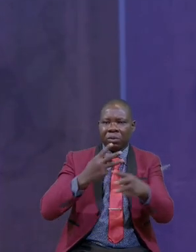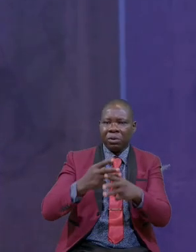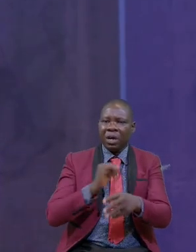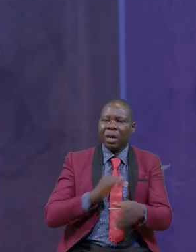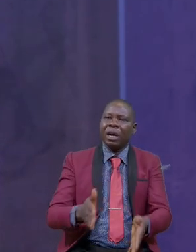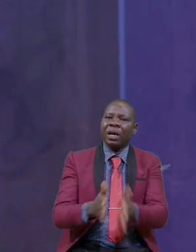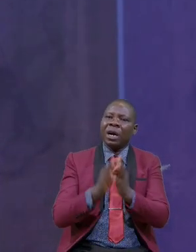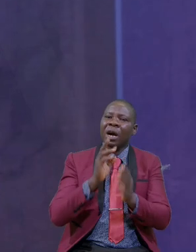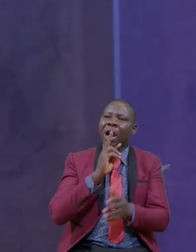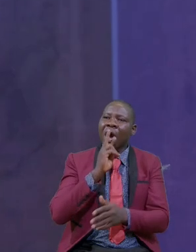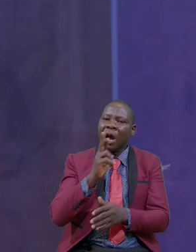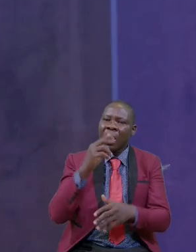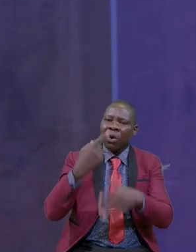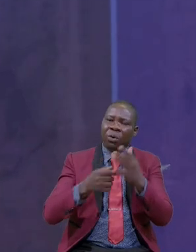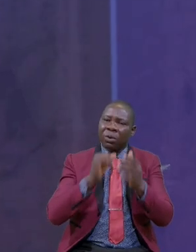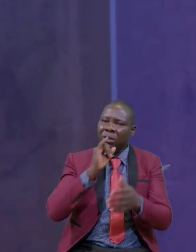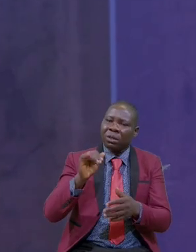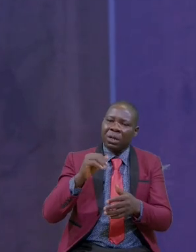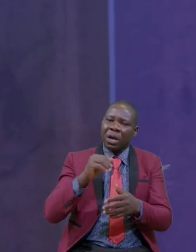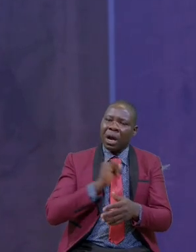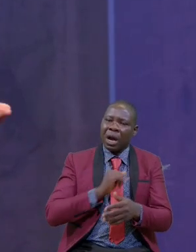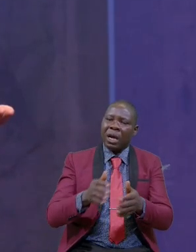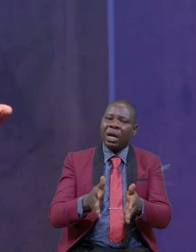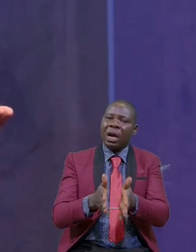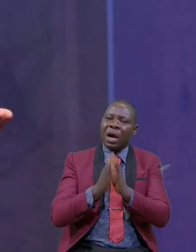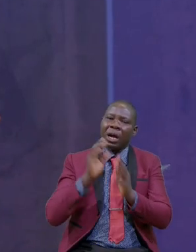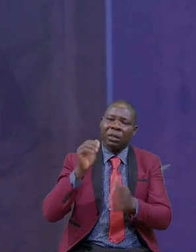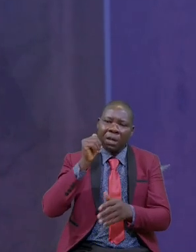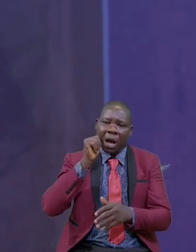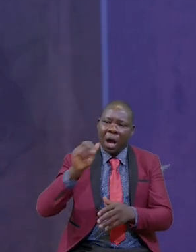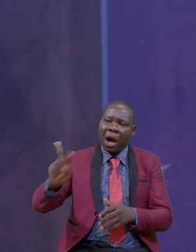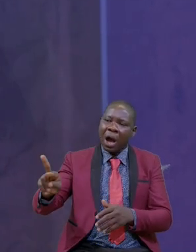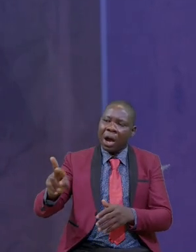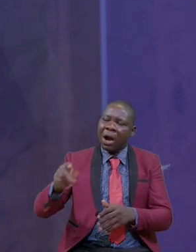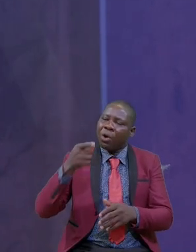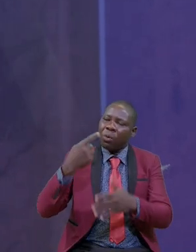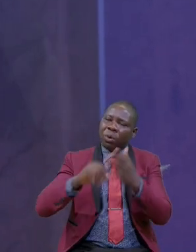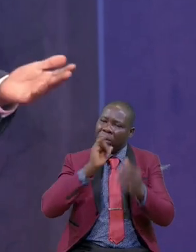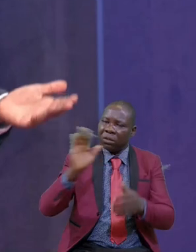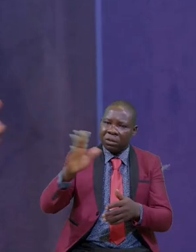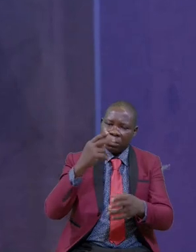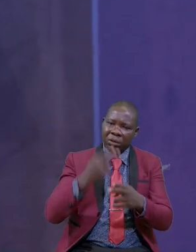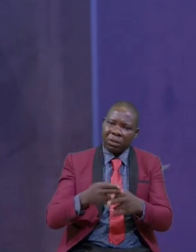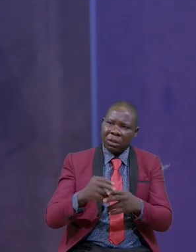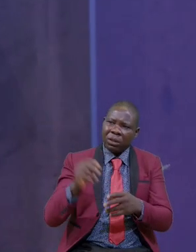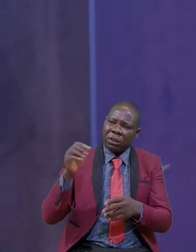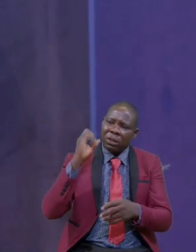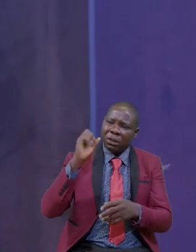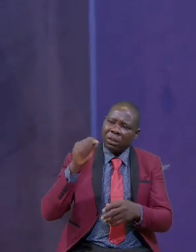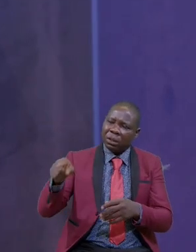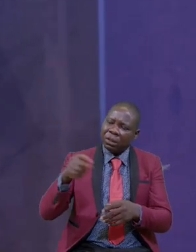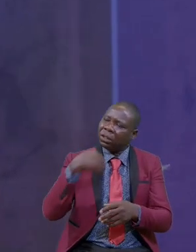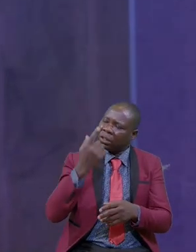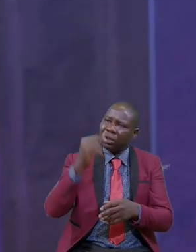tell dit, me Dieu to m'a tell pas dit you de my dit, name. De te donner mon nom. Where are you coming d'où viens-tu? From? What's your Christian